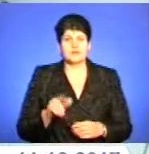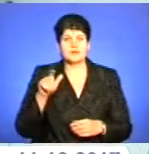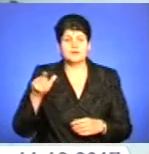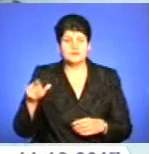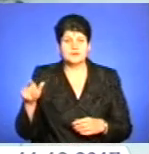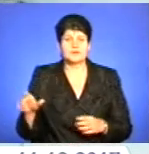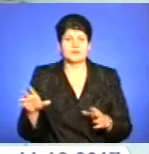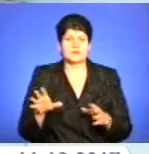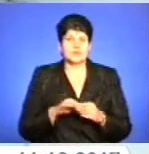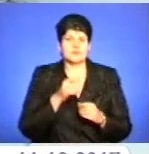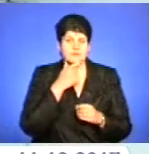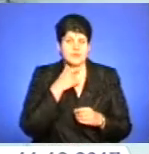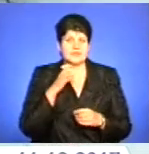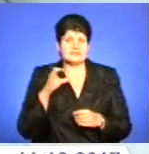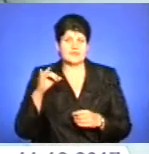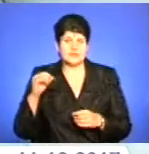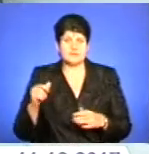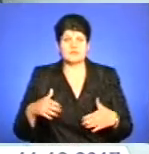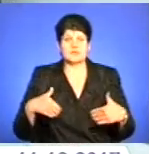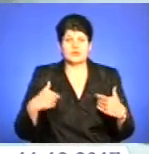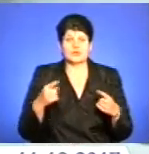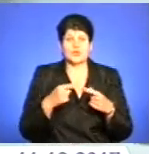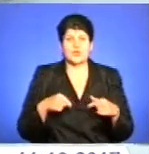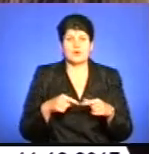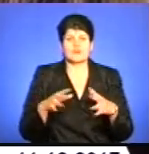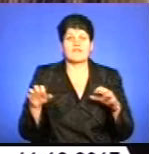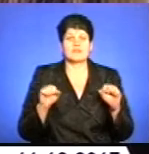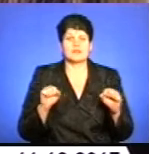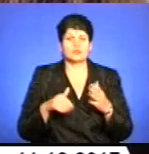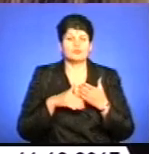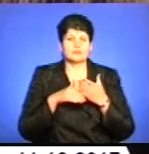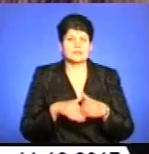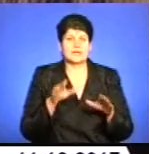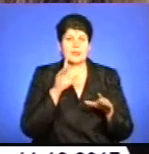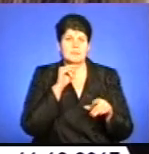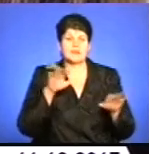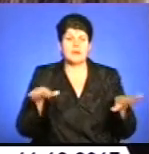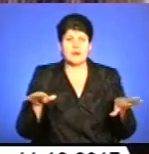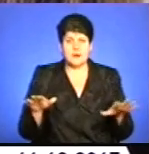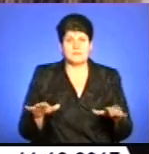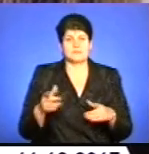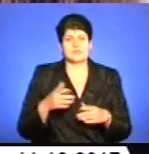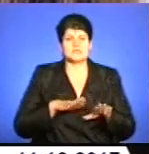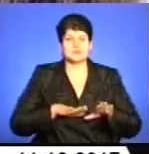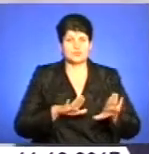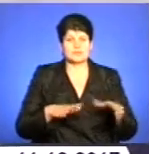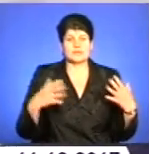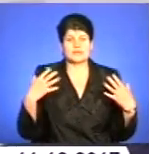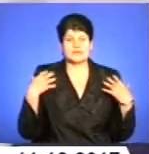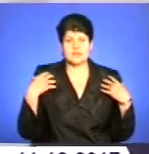пані Світланою звертаються й до органів влади із проханням допомогти птахам. Заступник начальника управління екології та природних